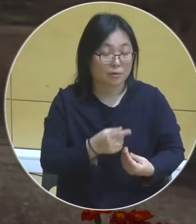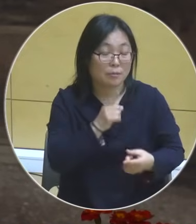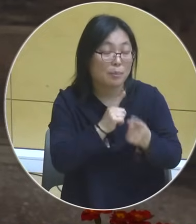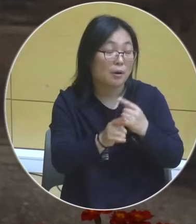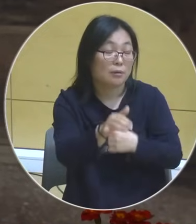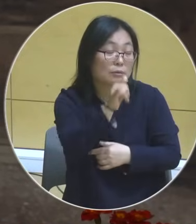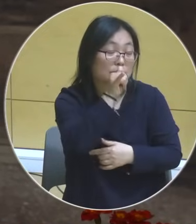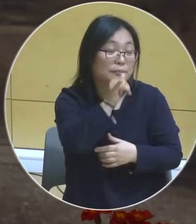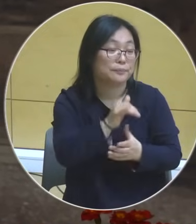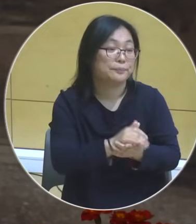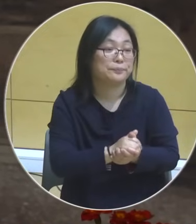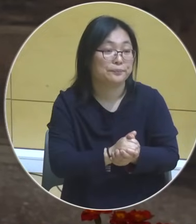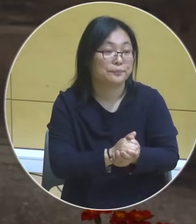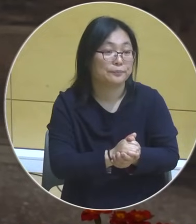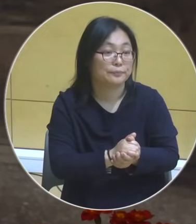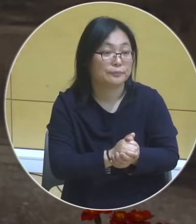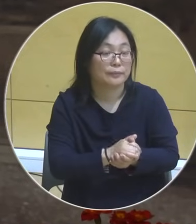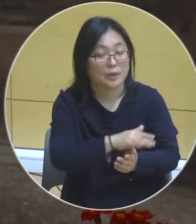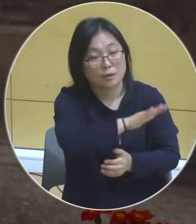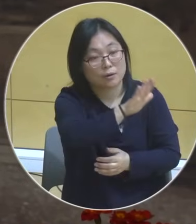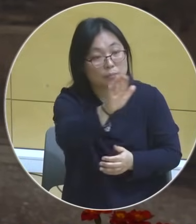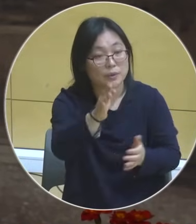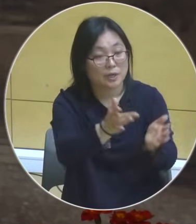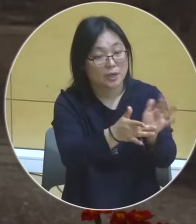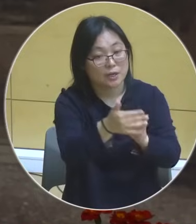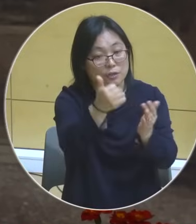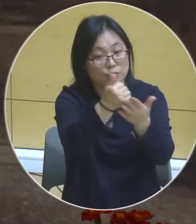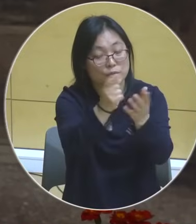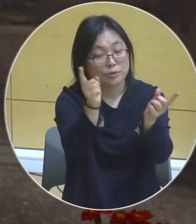부를 수 있겠습니다. 여러분, 예수를 믿기